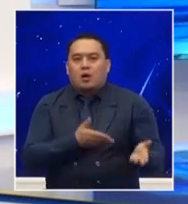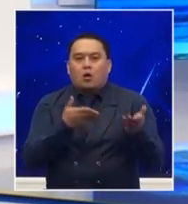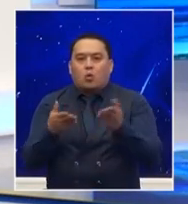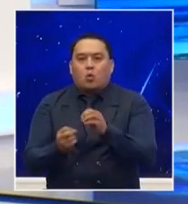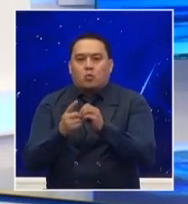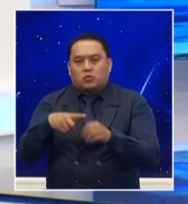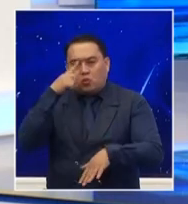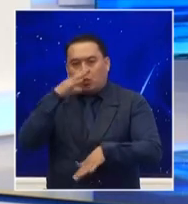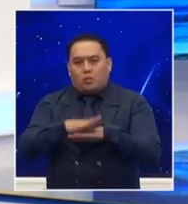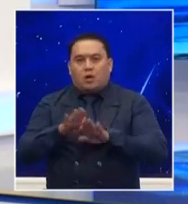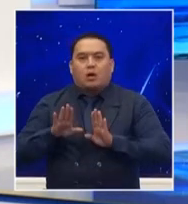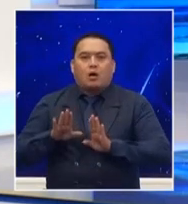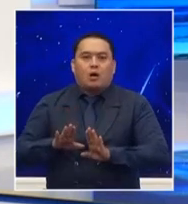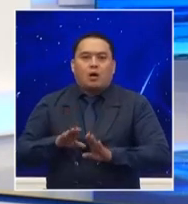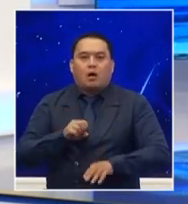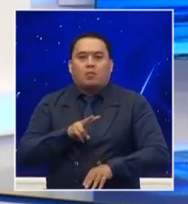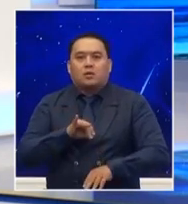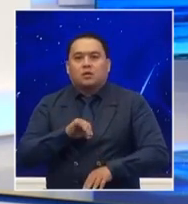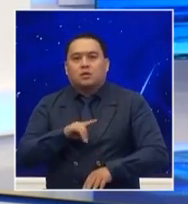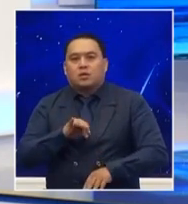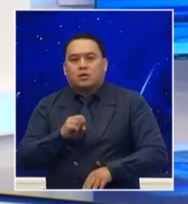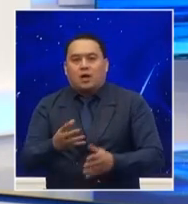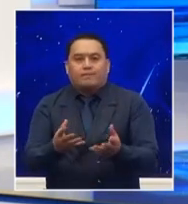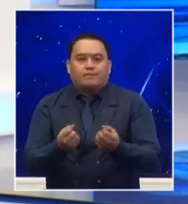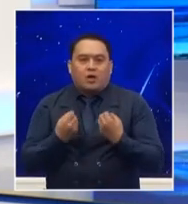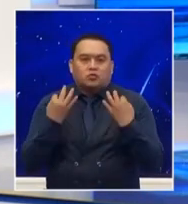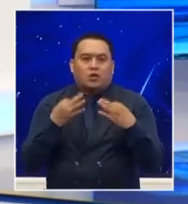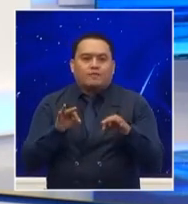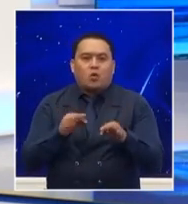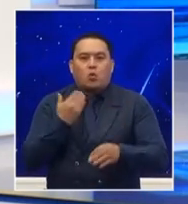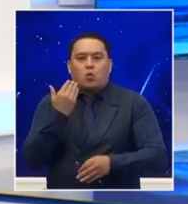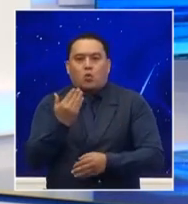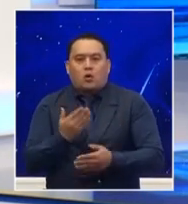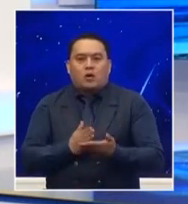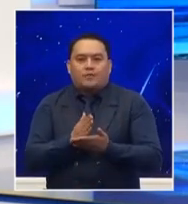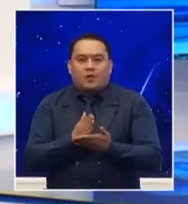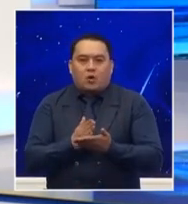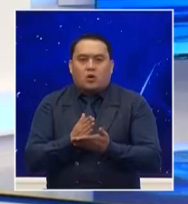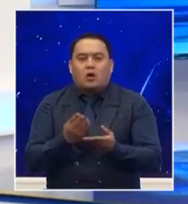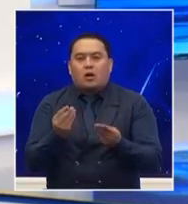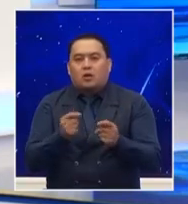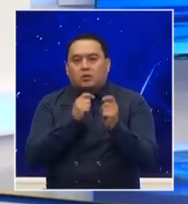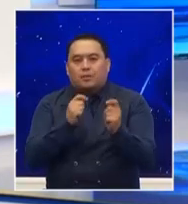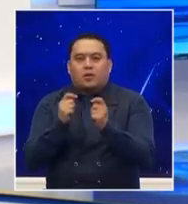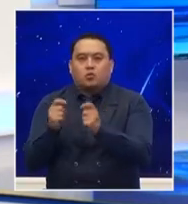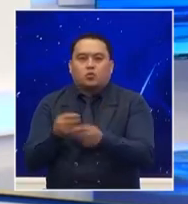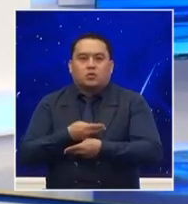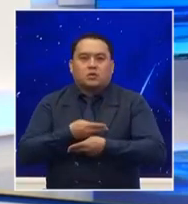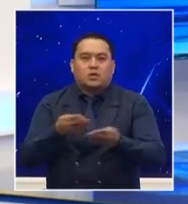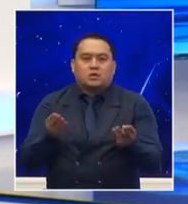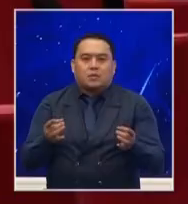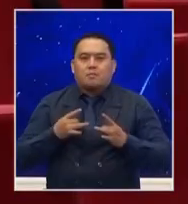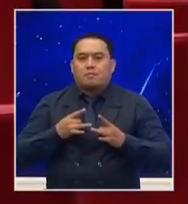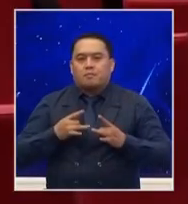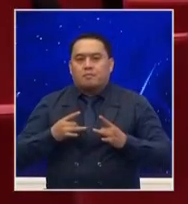11-ін облыс әкімінің орынбасары Рустам Әли қабылдады. Егемендік таңы үшін ардагерлерге алғыс айтып, ақшалай сыйлықтар үлестірді.